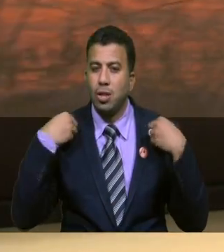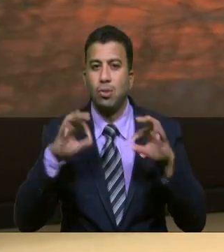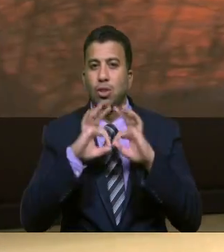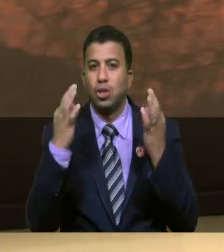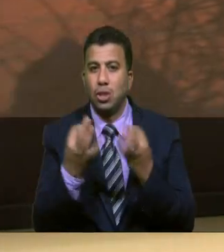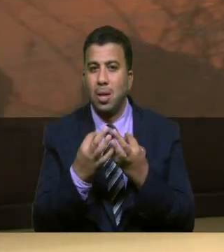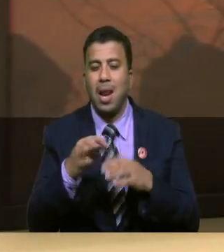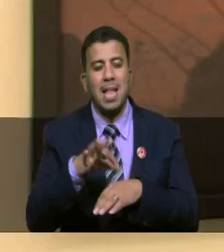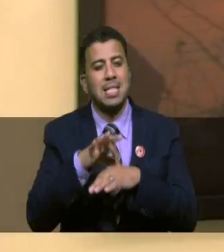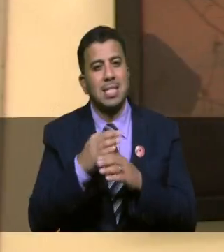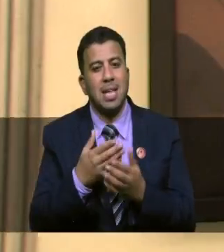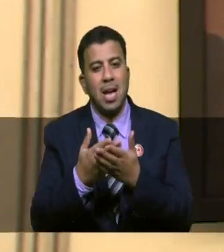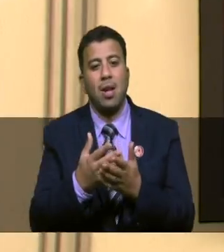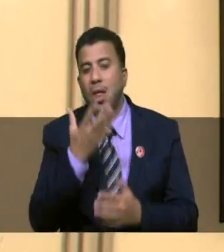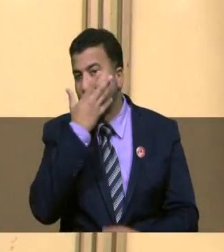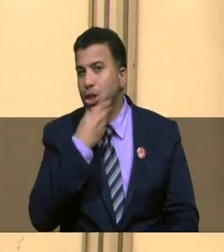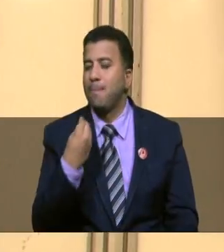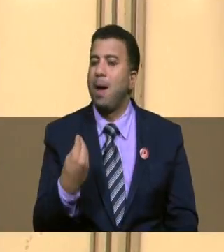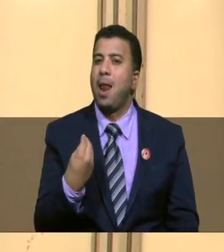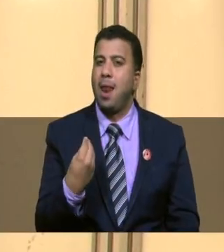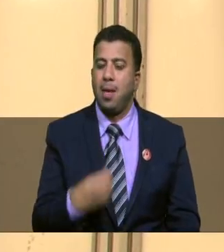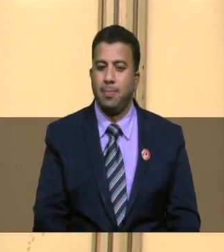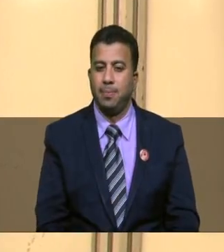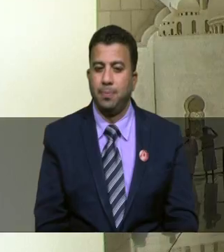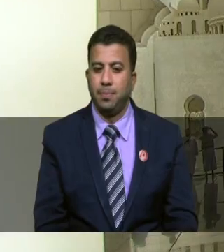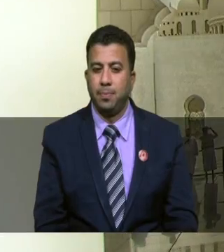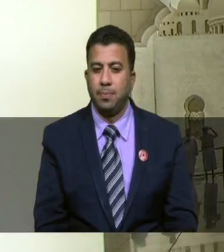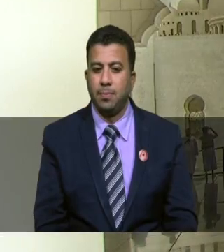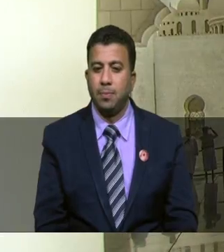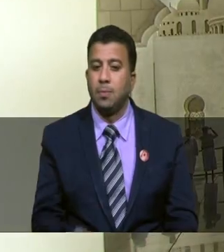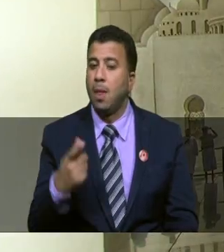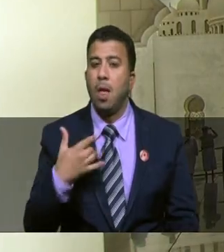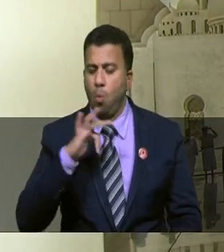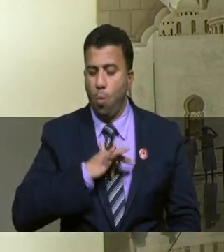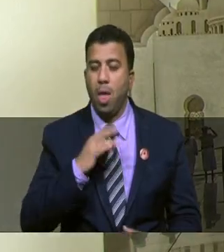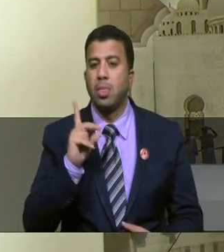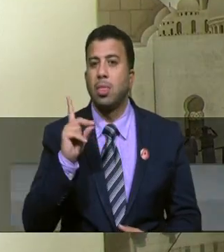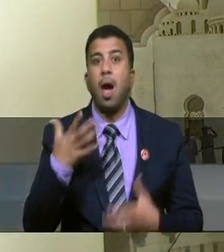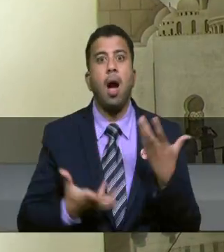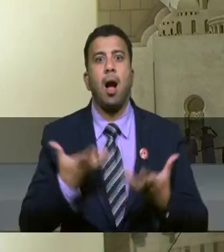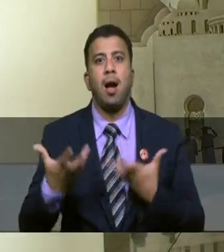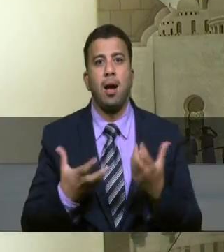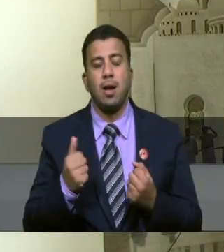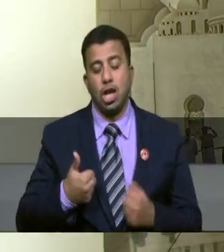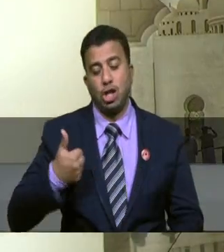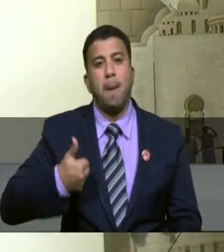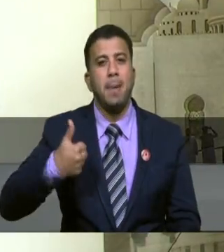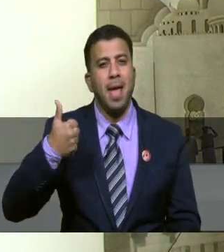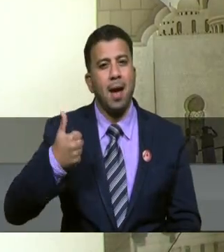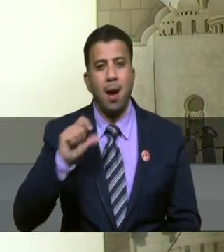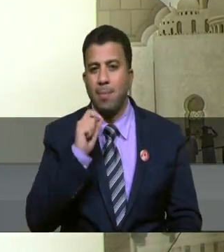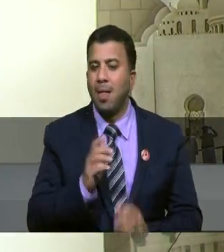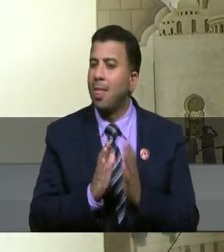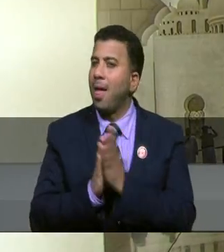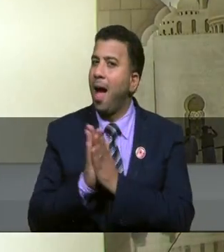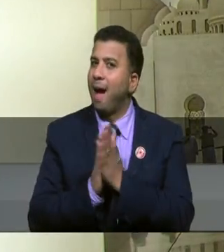والاجتماعي والإنساني والجمالي. هذه الطاقات يفترض تكون يعني انها ايجابيه، تحفز